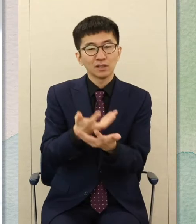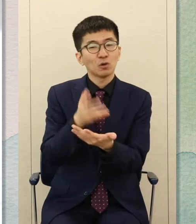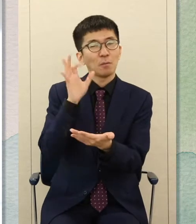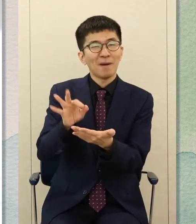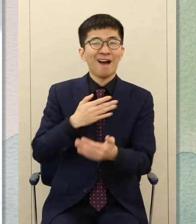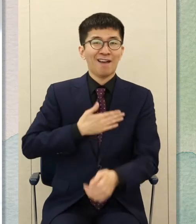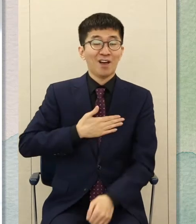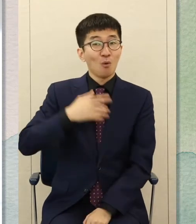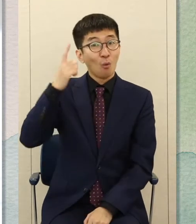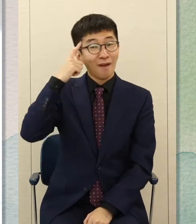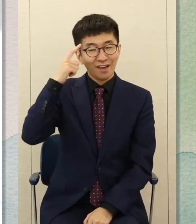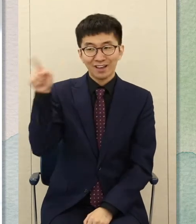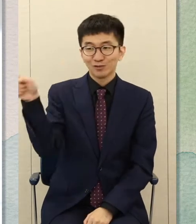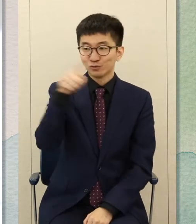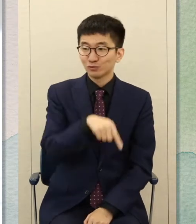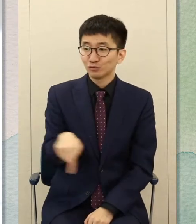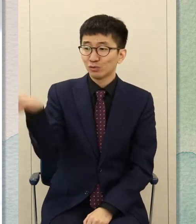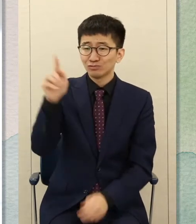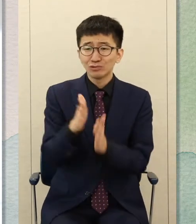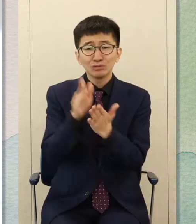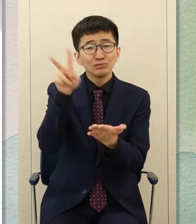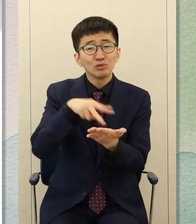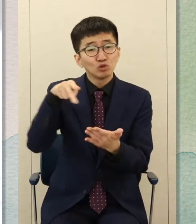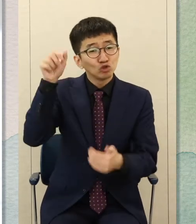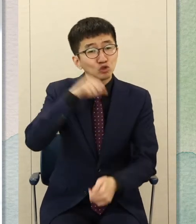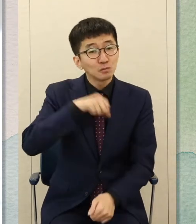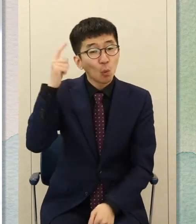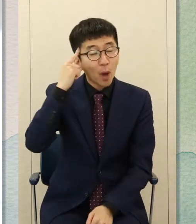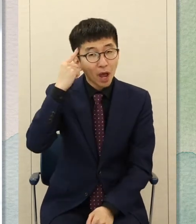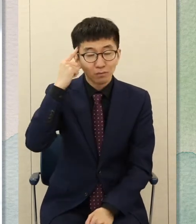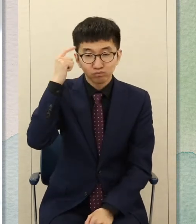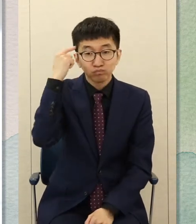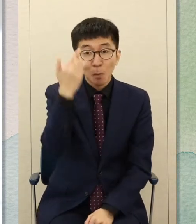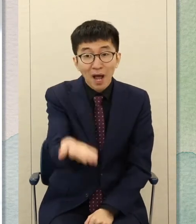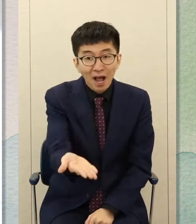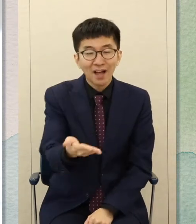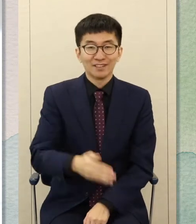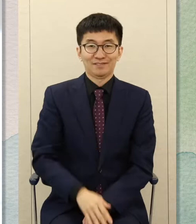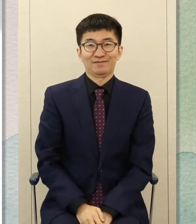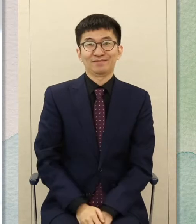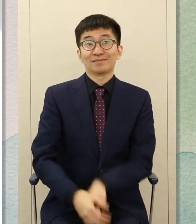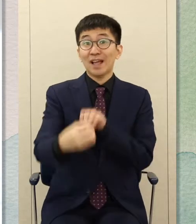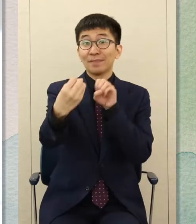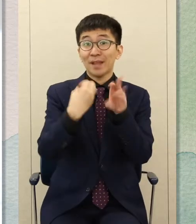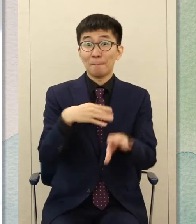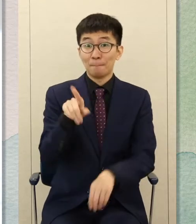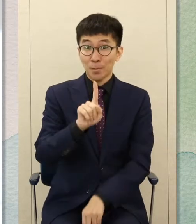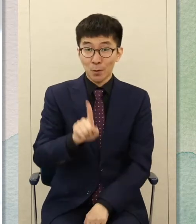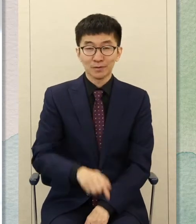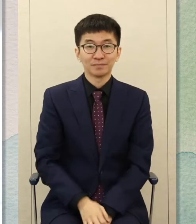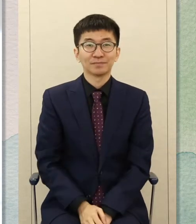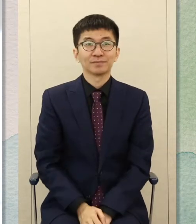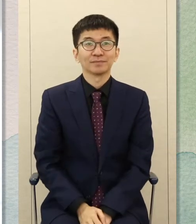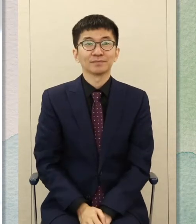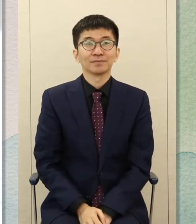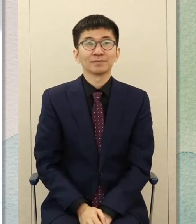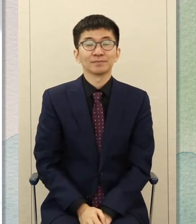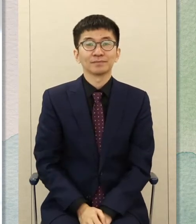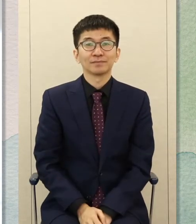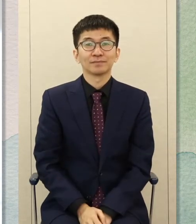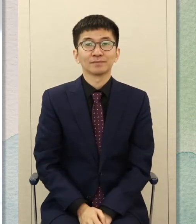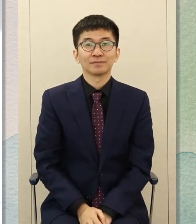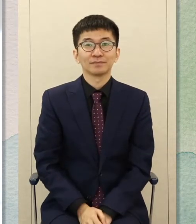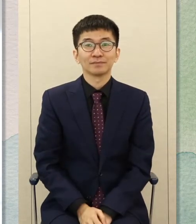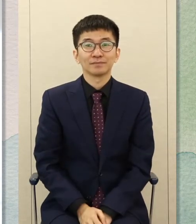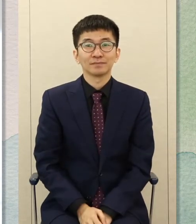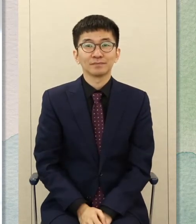거예요. 그래서 이 친구들이 너는 왜 이렇게 열심히 책을 읽니? 이런 것들을 물어봤어요. 물어봤는데 데이터상으로 정확하게